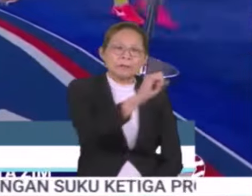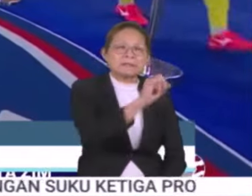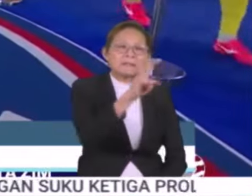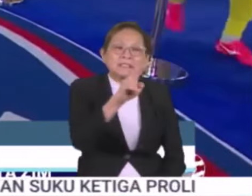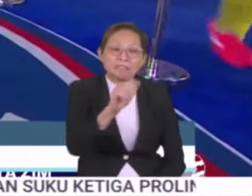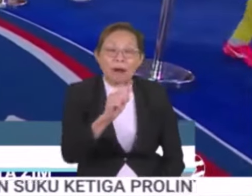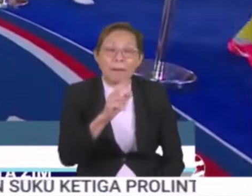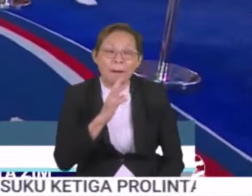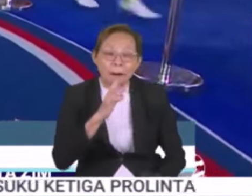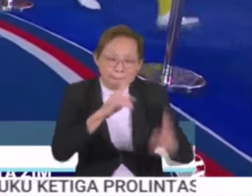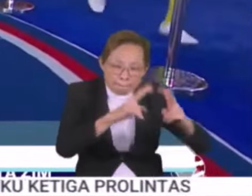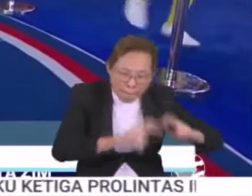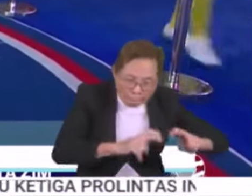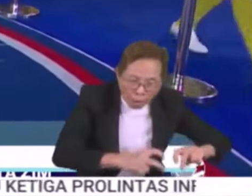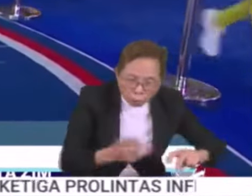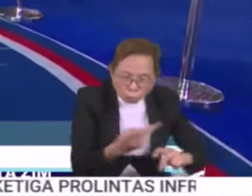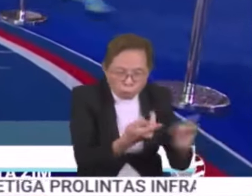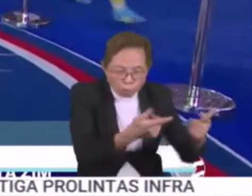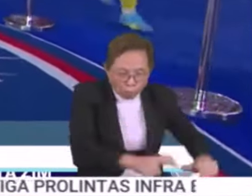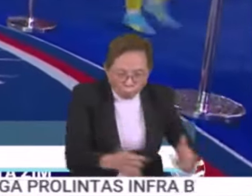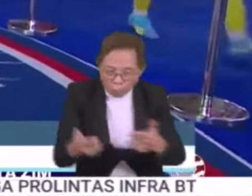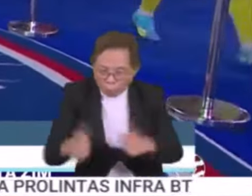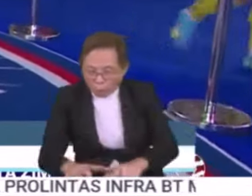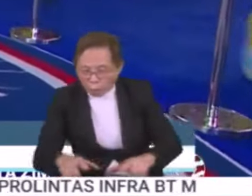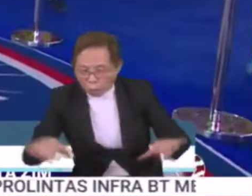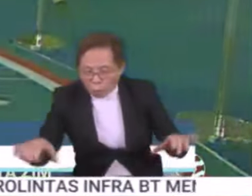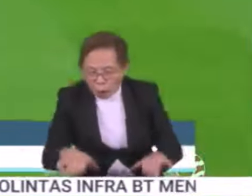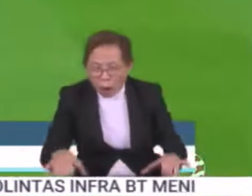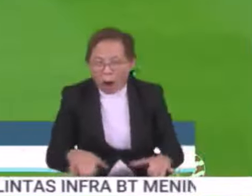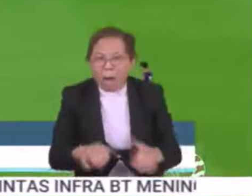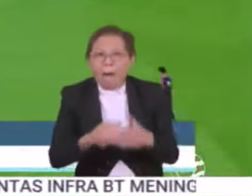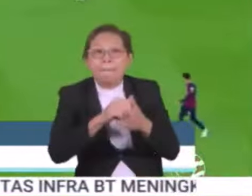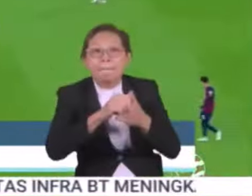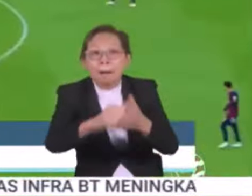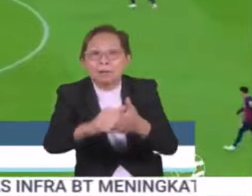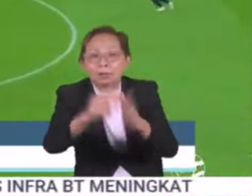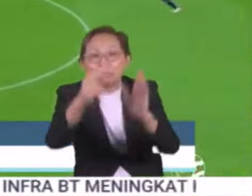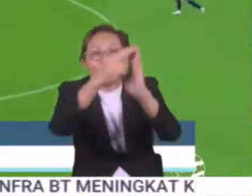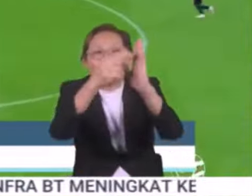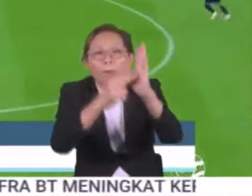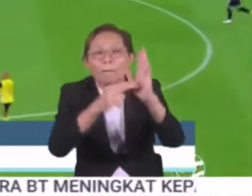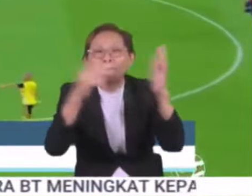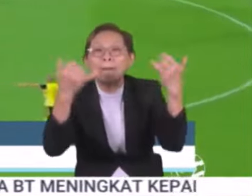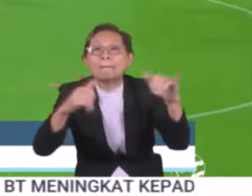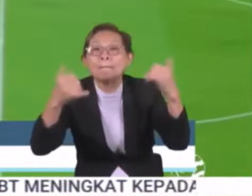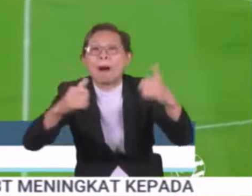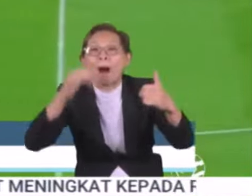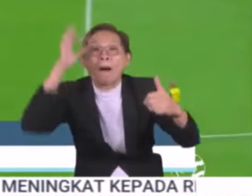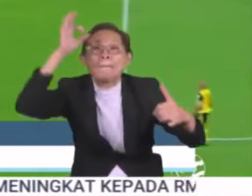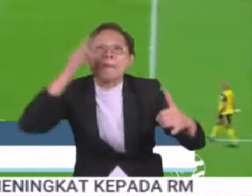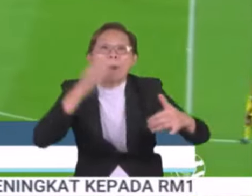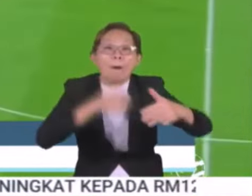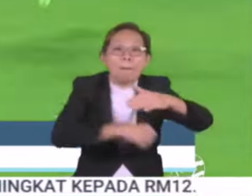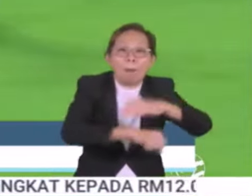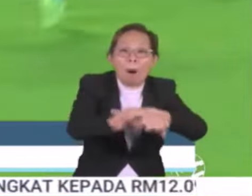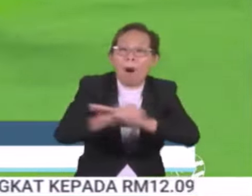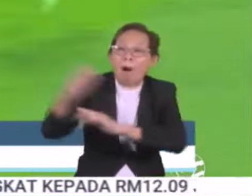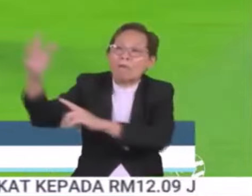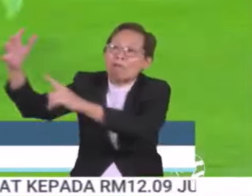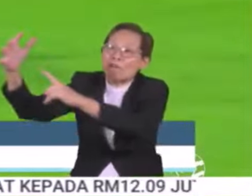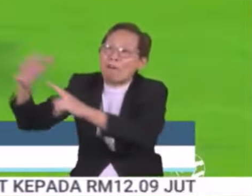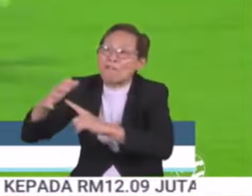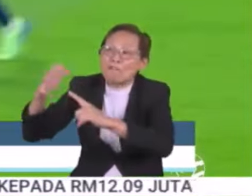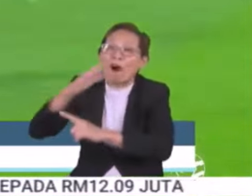Sivasundaram berkata analisis kedua-dua insiden berkenaan dilakukan berpandukan Undang-Undang Permainan Persekutuan Bola Sepak Terbangsa